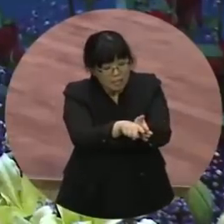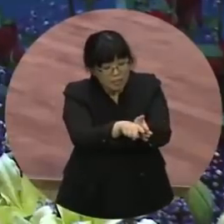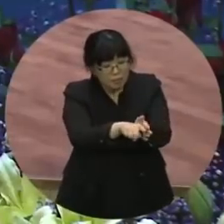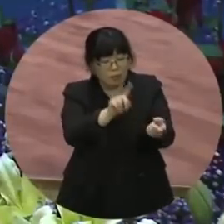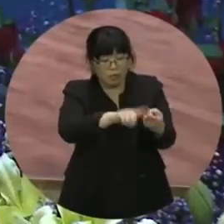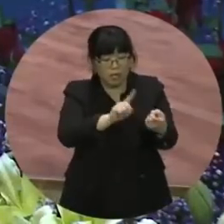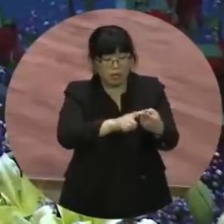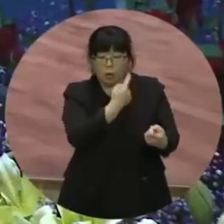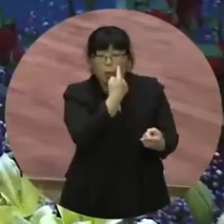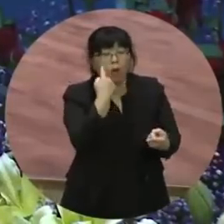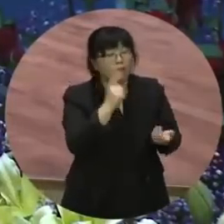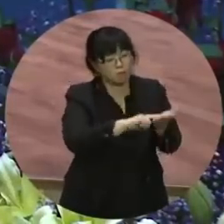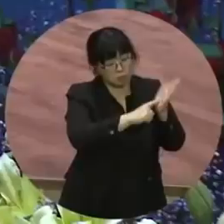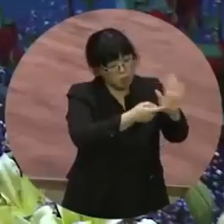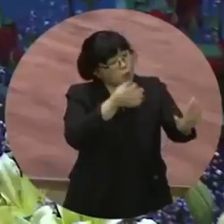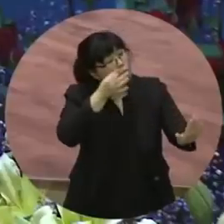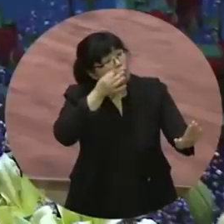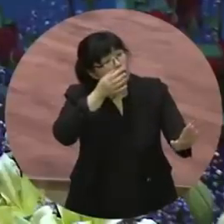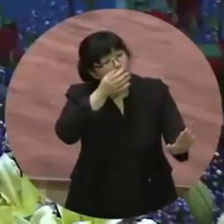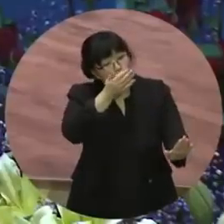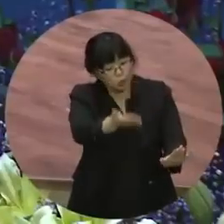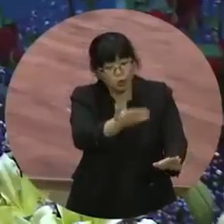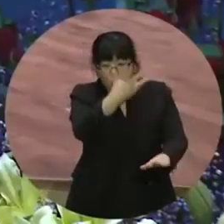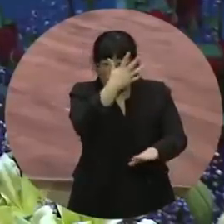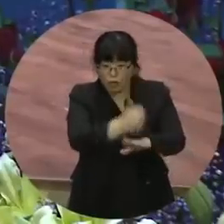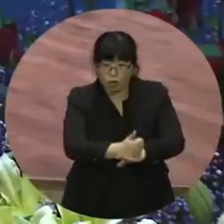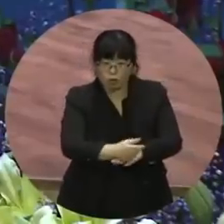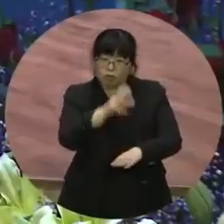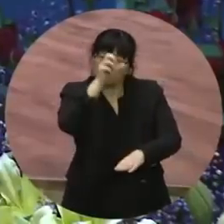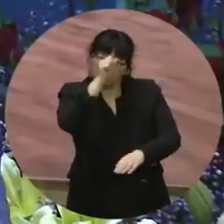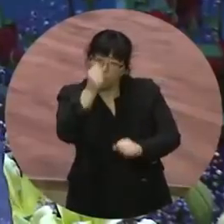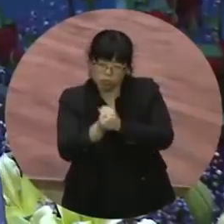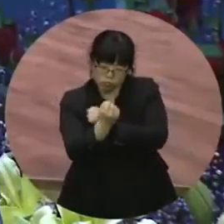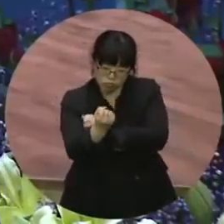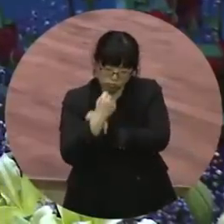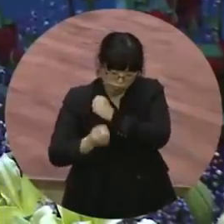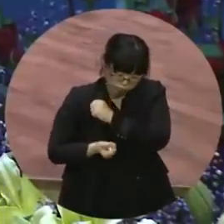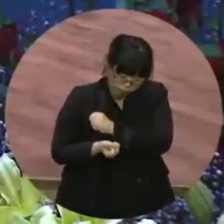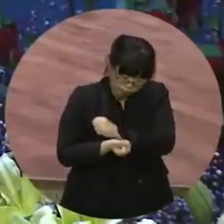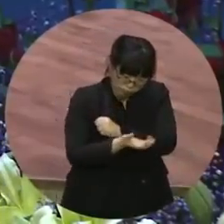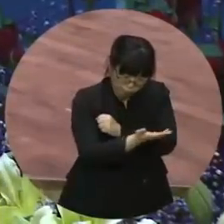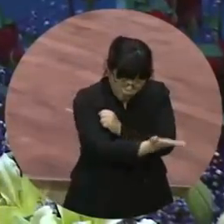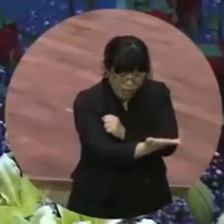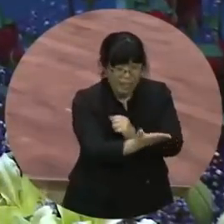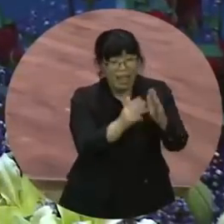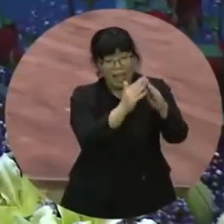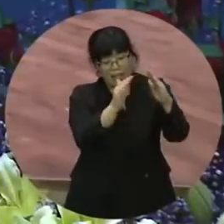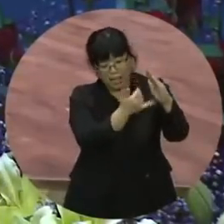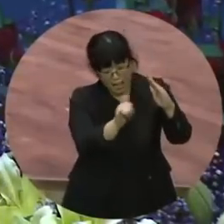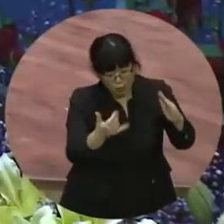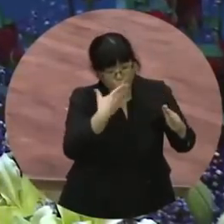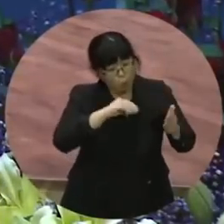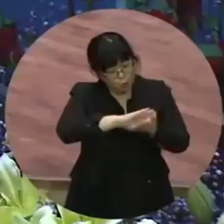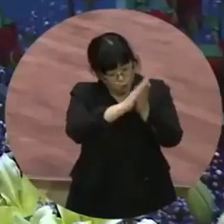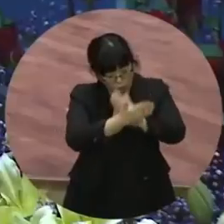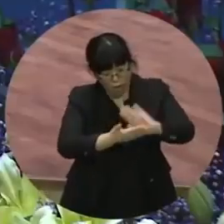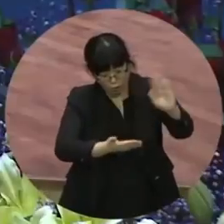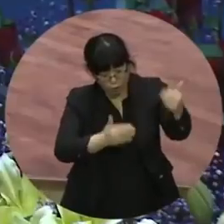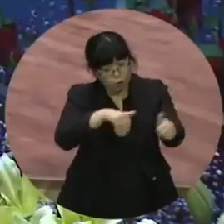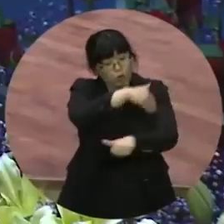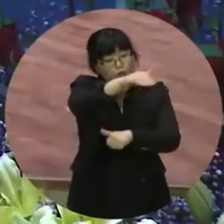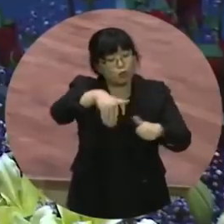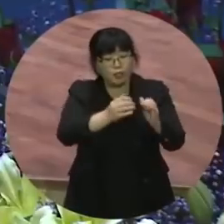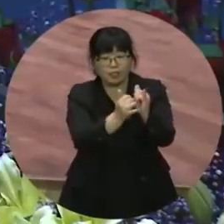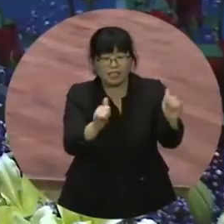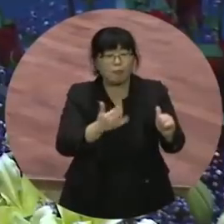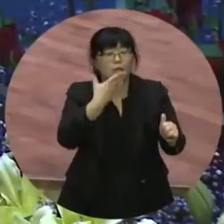것이다. 교회 부흥에 영향을 입히는, 기도에 전도에 헌신에 영향을 입히는 그런 사람이 되라고 오늘 말씀이었어요.